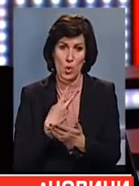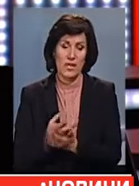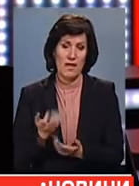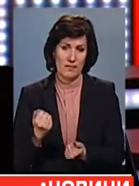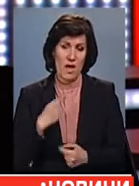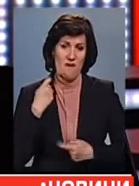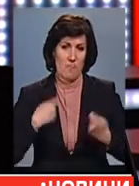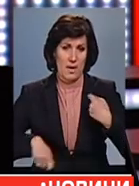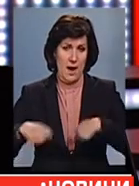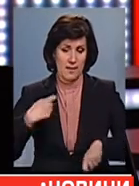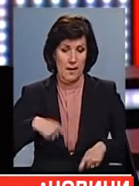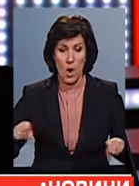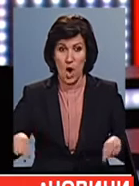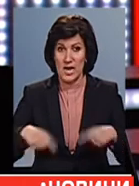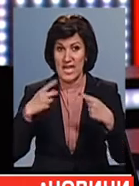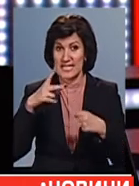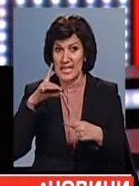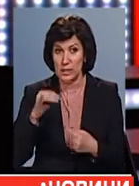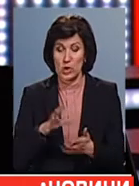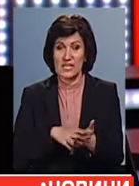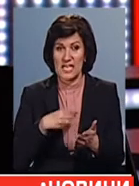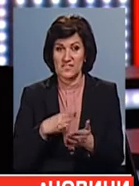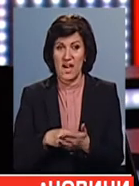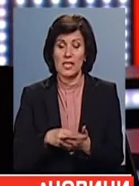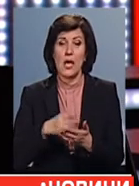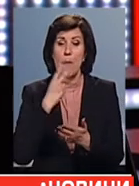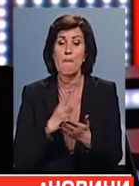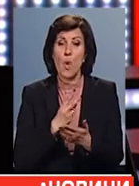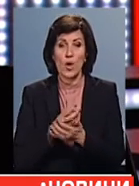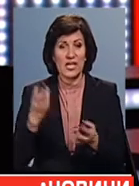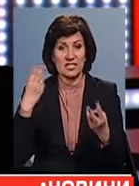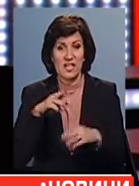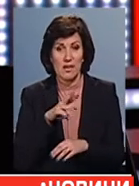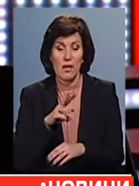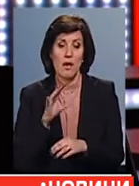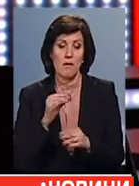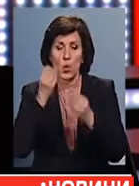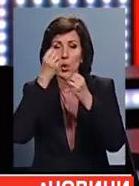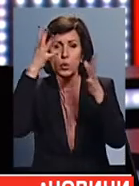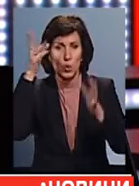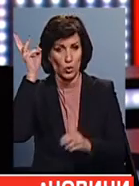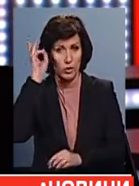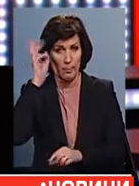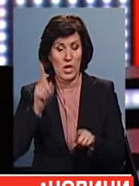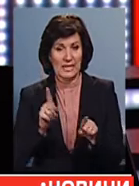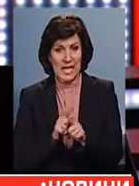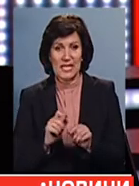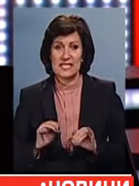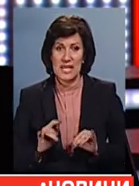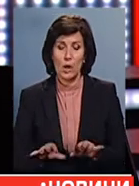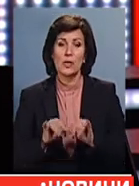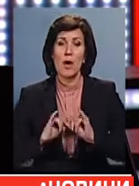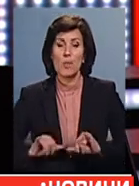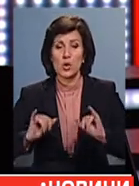вбрання. Організатори назвали показ у Вашингтоні культурною дипломатією. Кажуть, такі заходи просувають образ України у